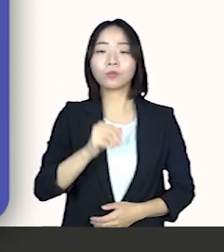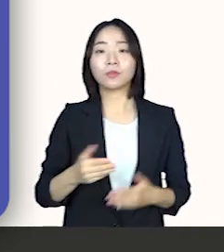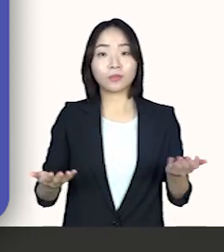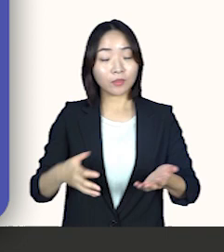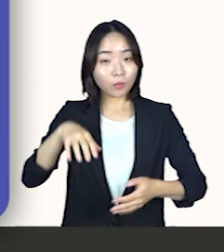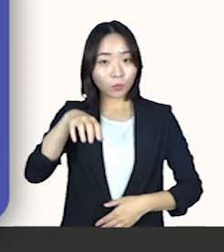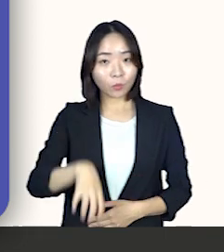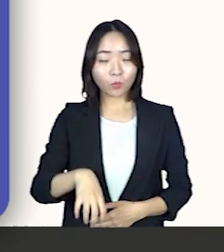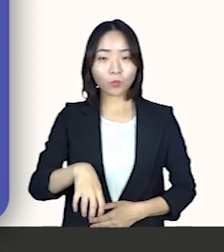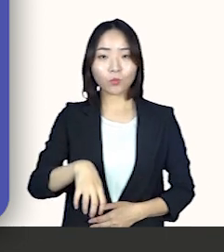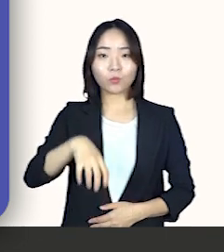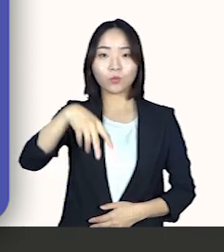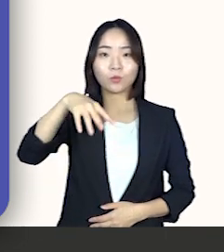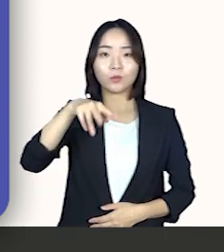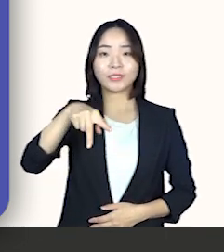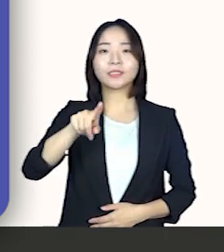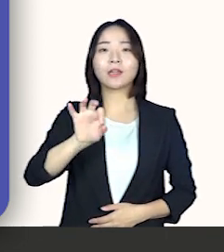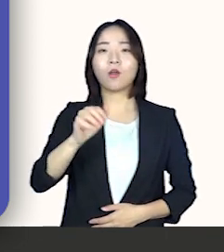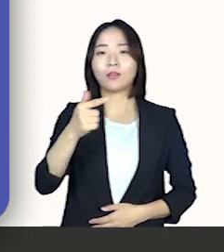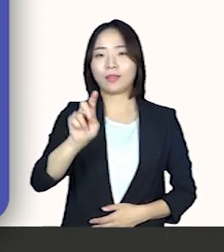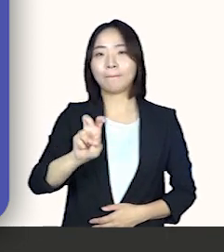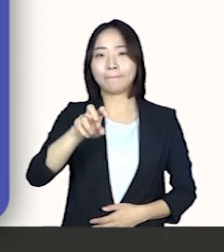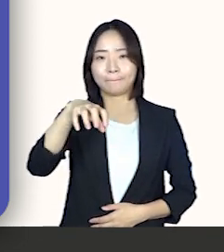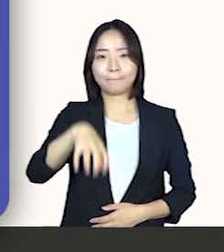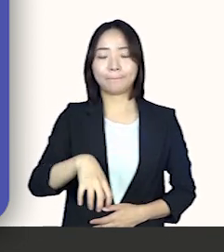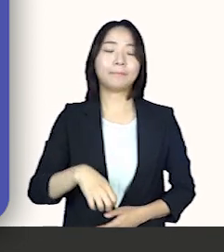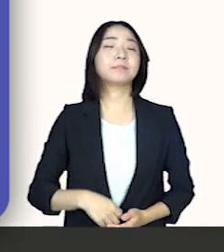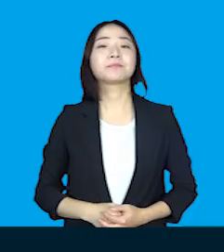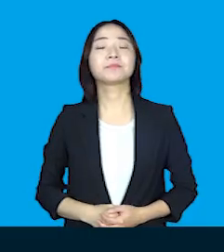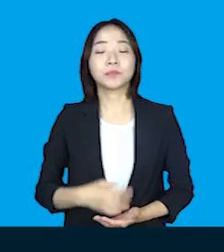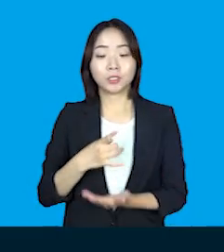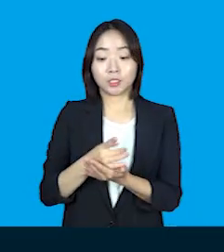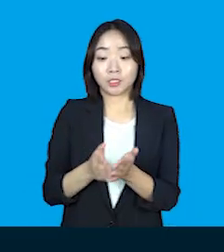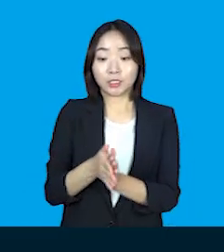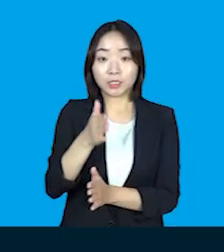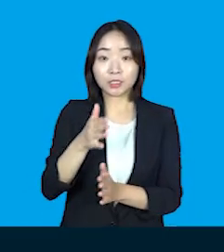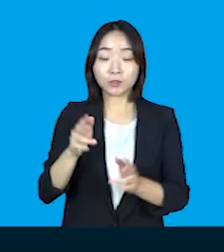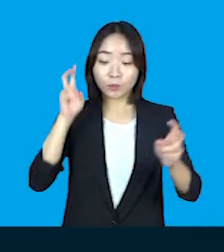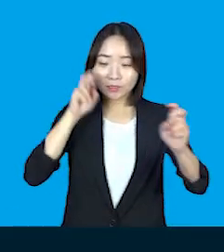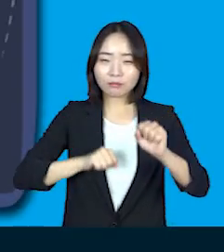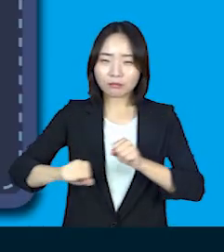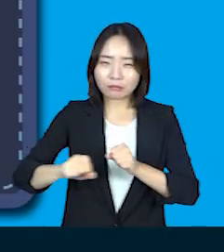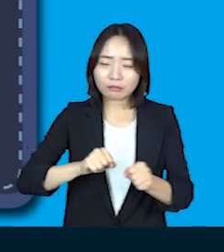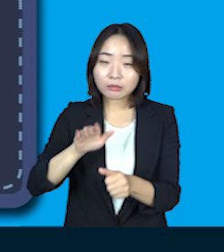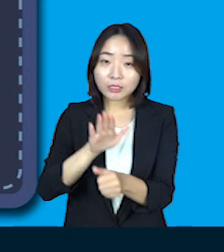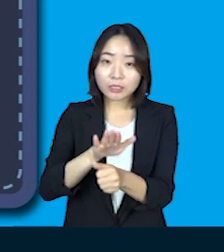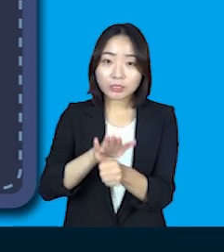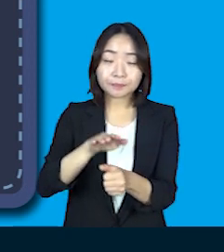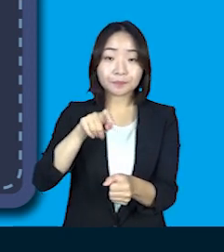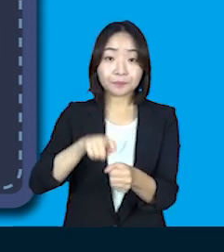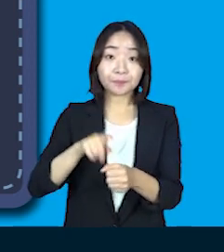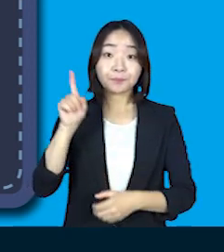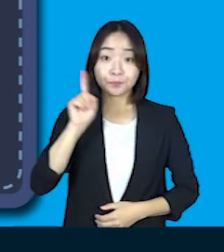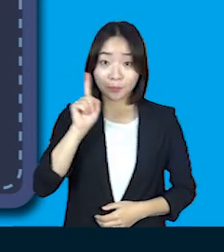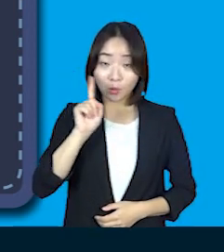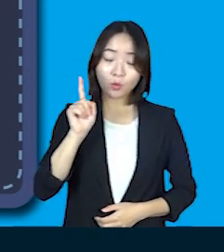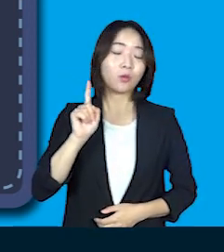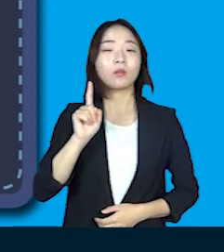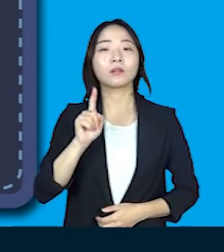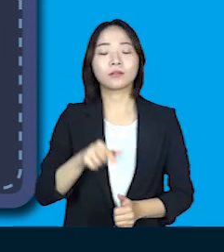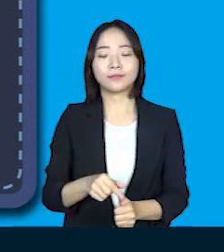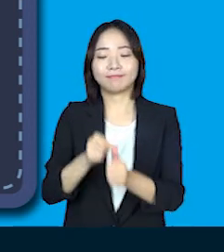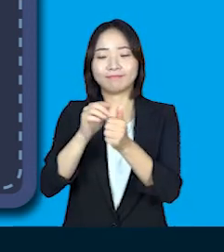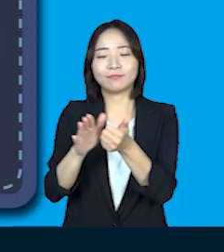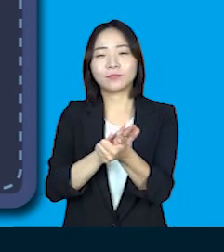4,000만원이며 근무지는 천안시 동남구 성남면입니다. 천안시에서는 지역기업들의 원활한 기업 활동을 위한